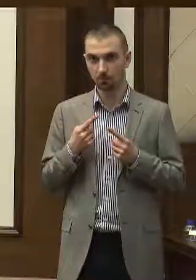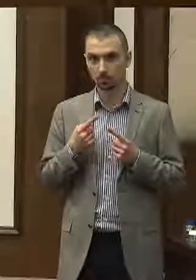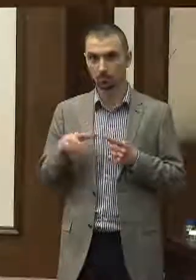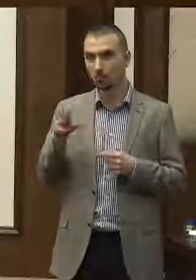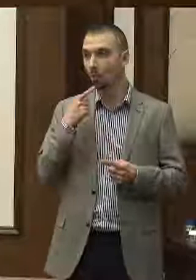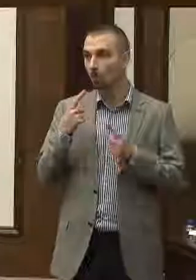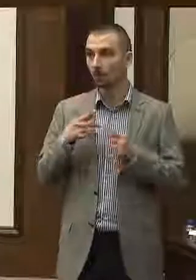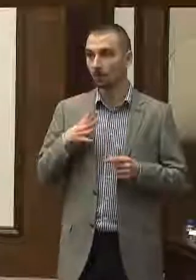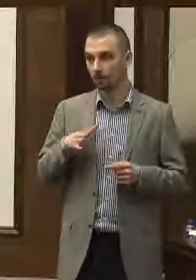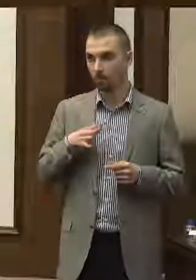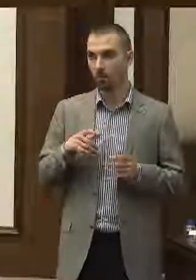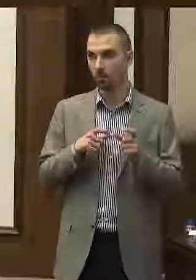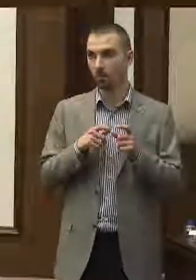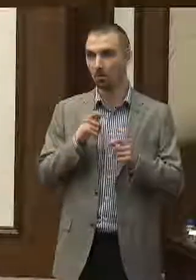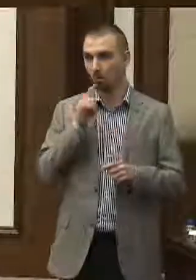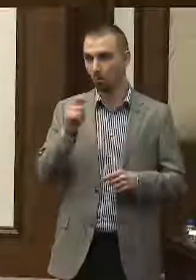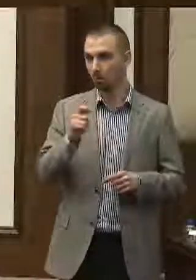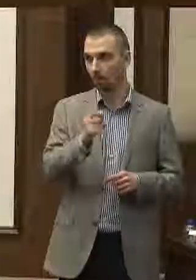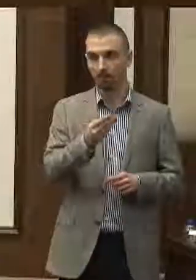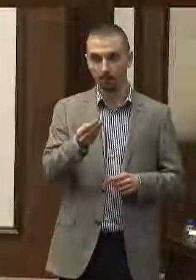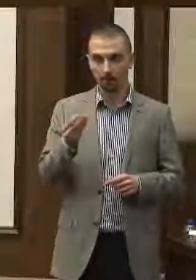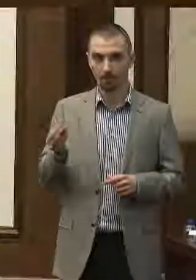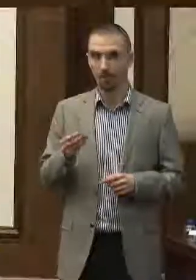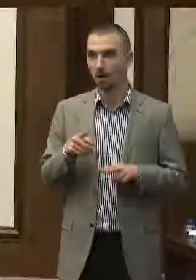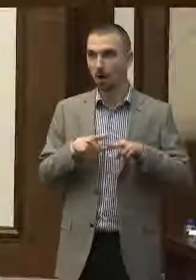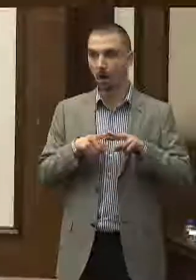konuşmak isteyen arkadaşlarıma söz vereceğim. AK Parti